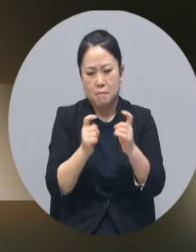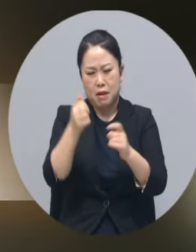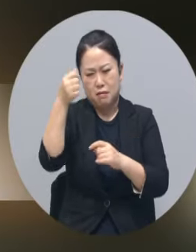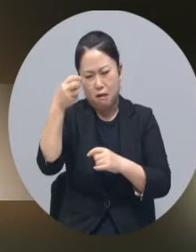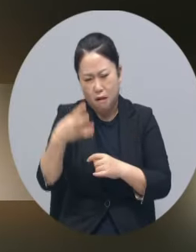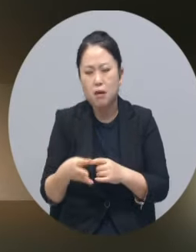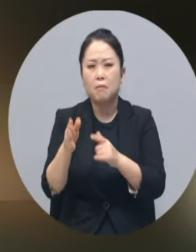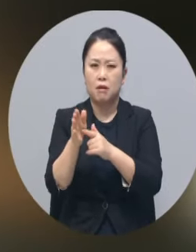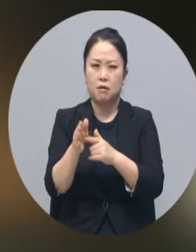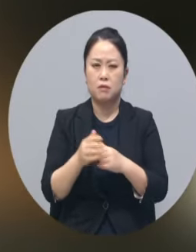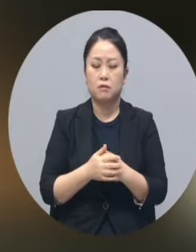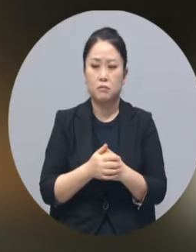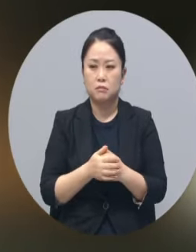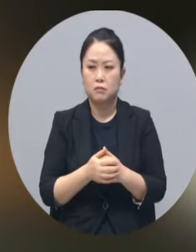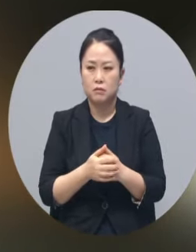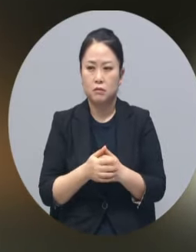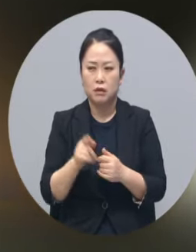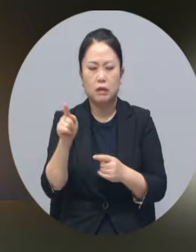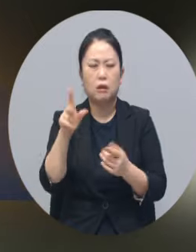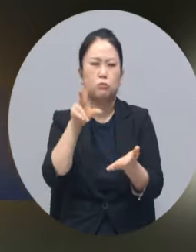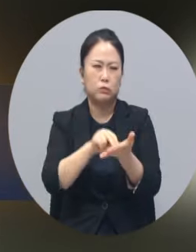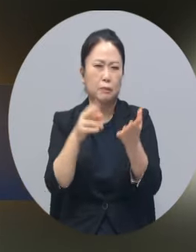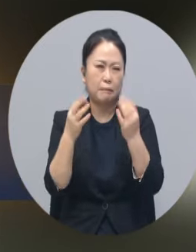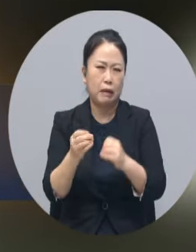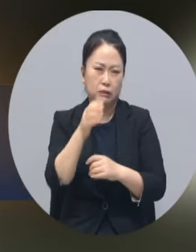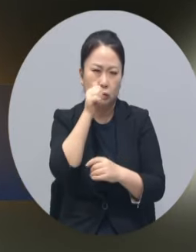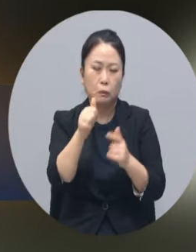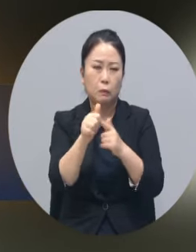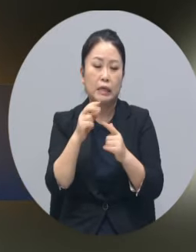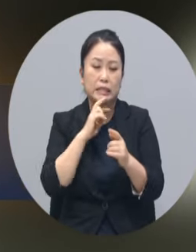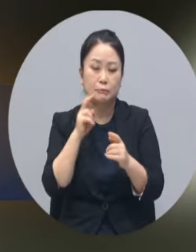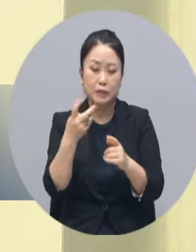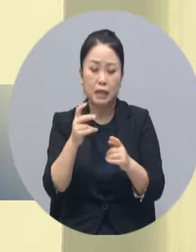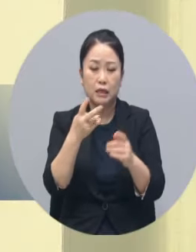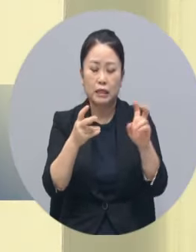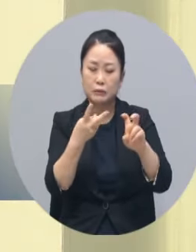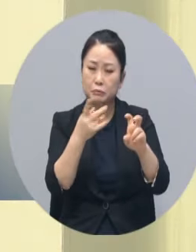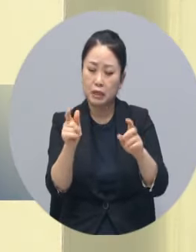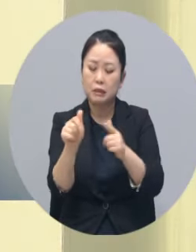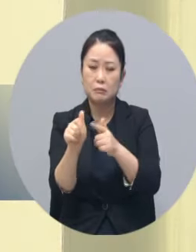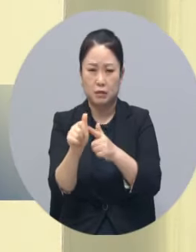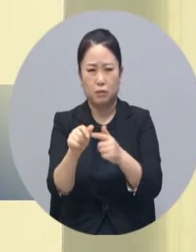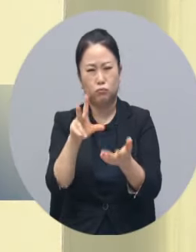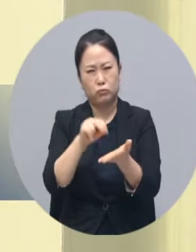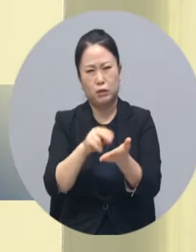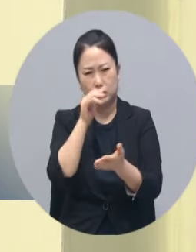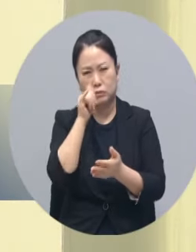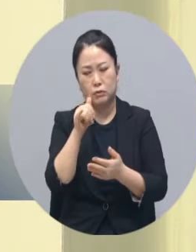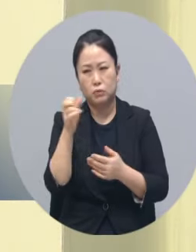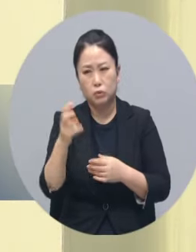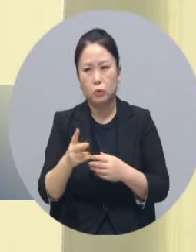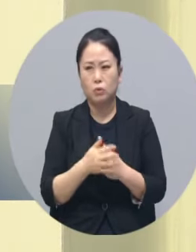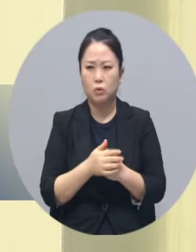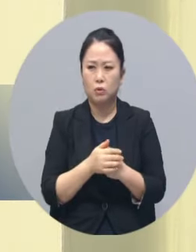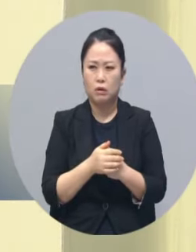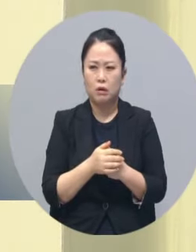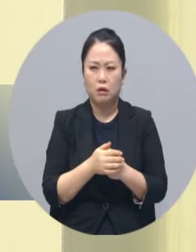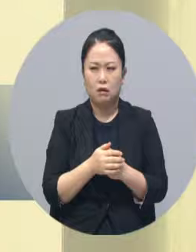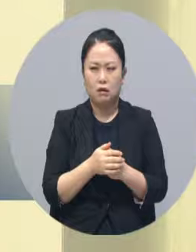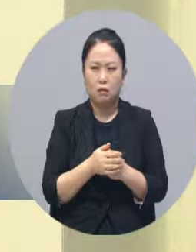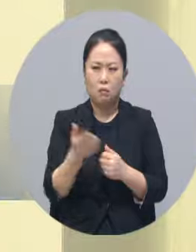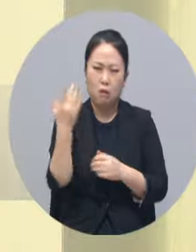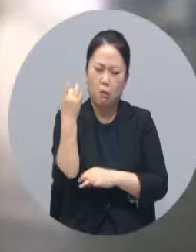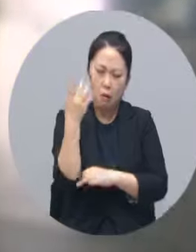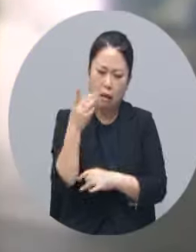전해졌습니다. 이제 문제도 좀 있었고 플랜도 좀 많이 걸어갖고 하니까 이제 그런